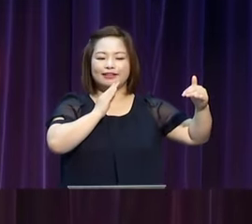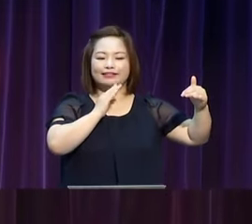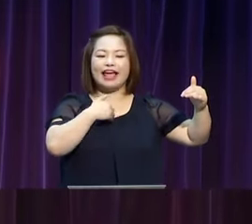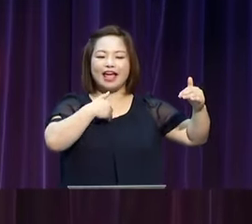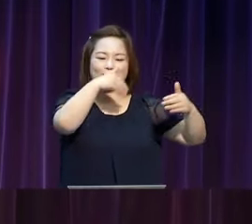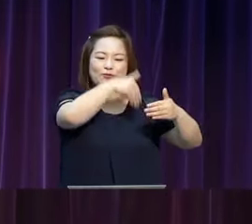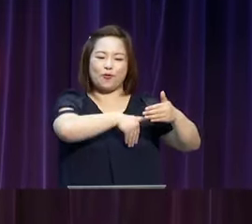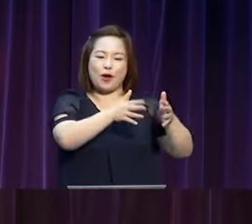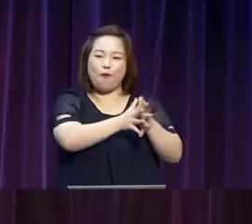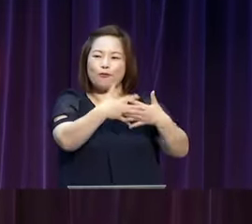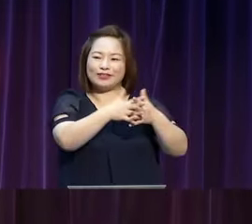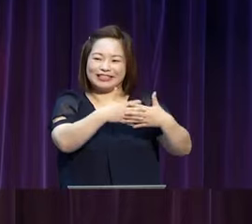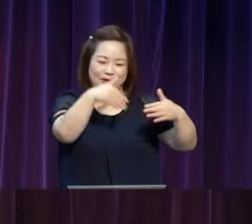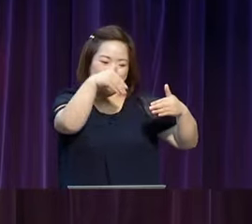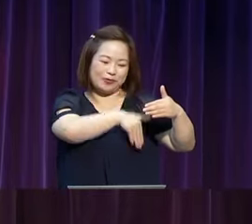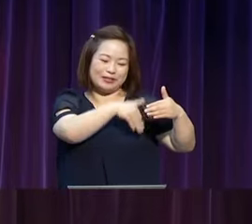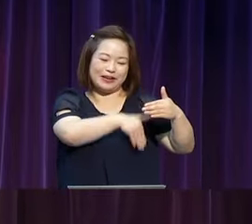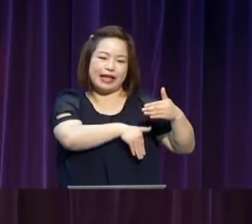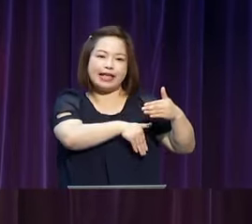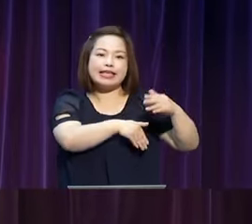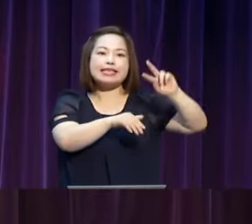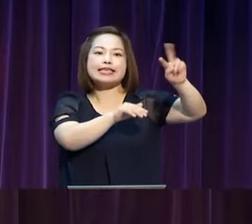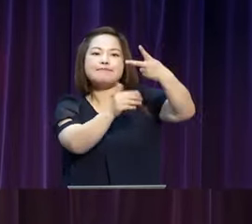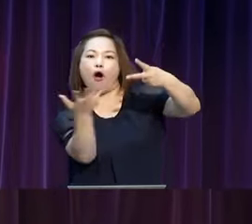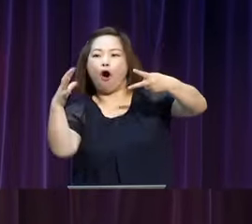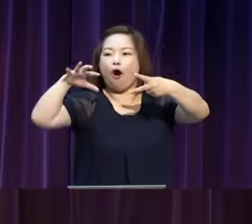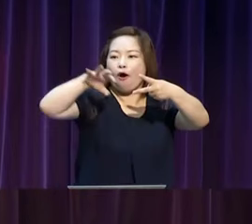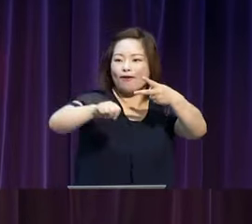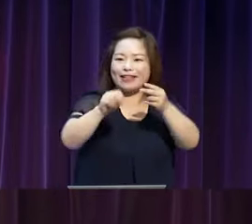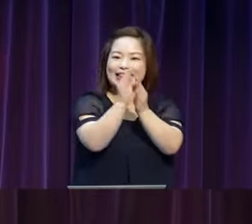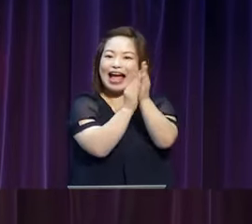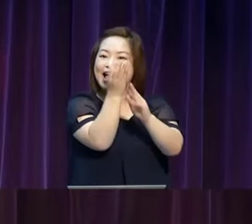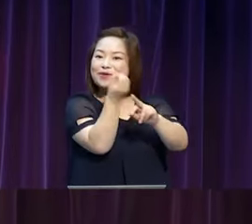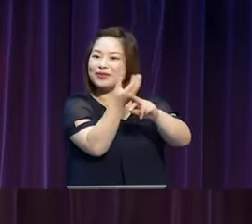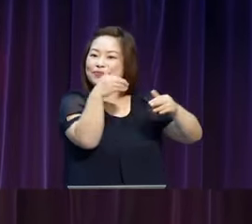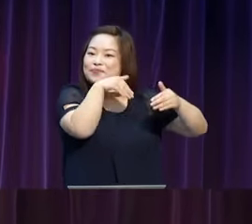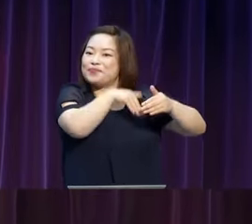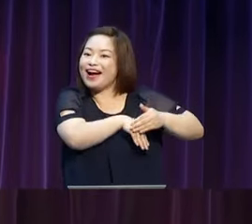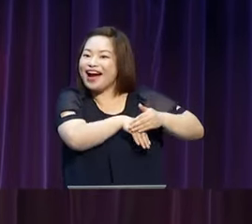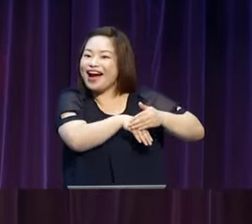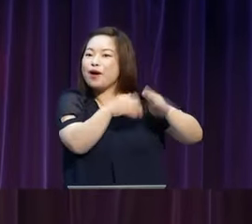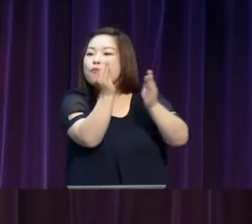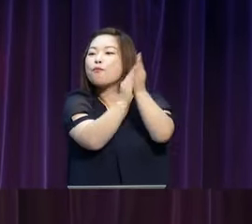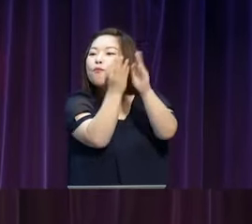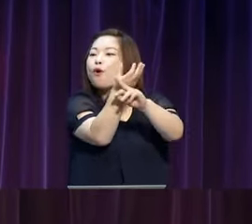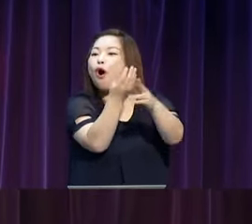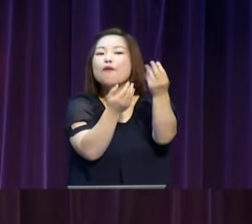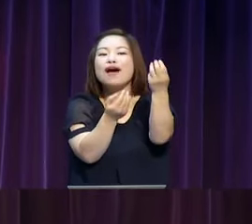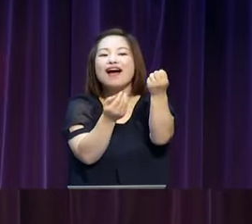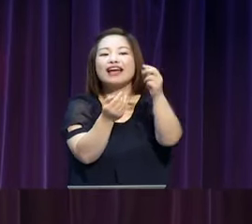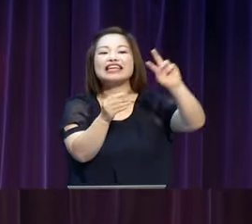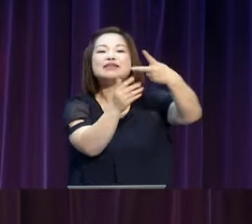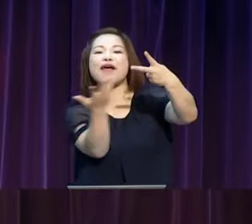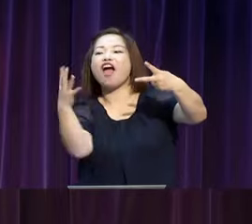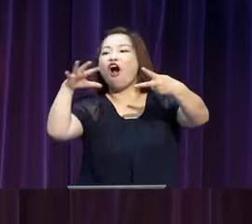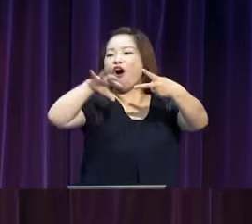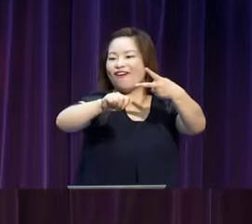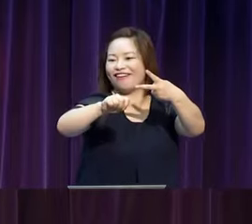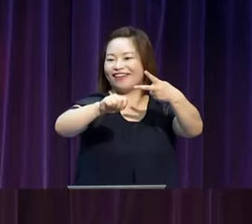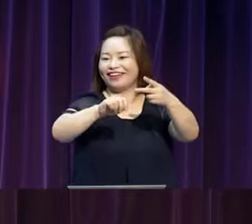다이아몬드 있다고 생각해봐요. 내 주머니 안에. 얼마 간다고요? 200억.